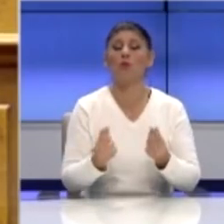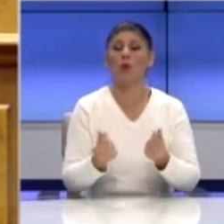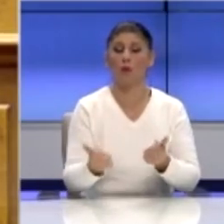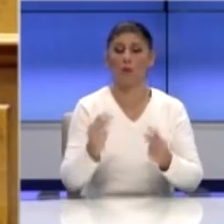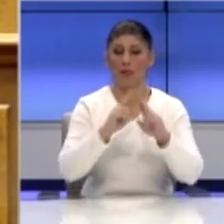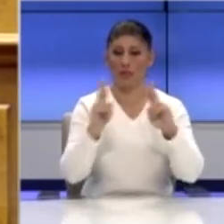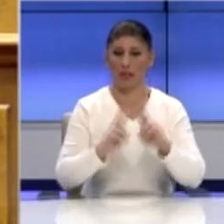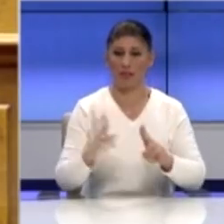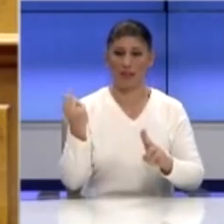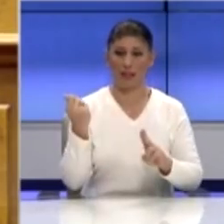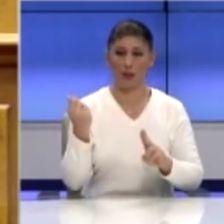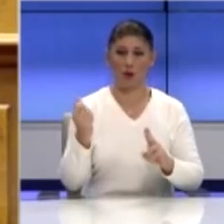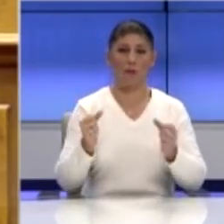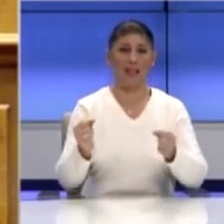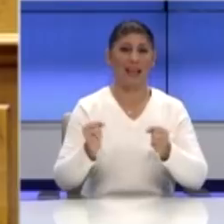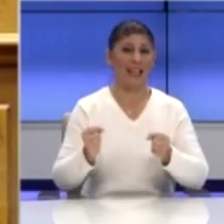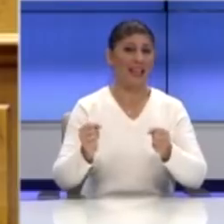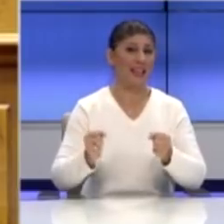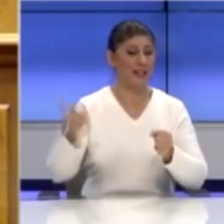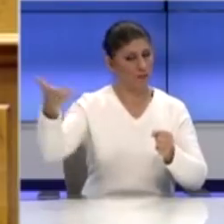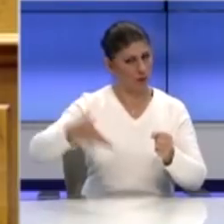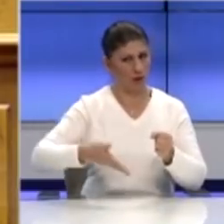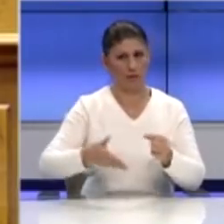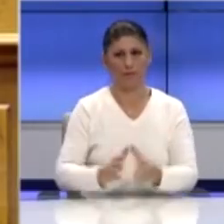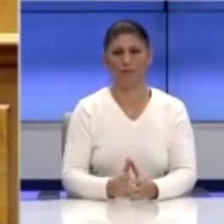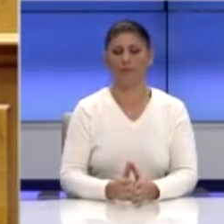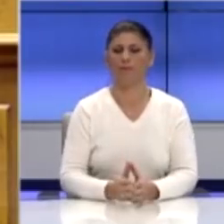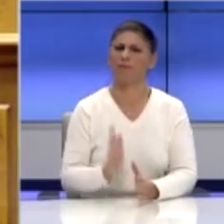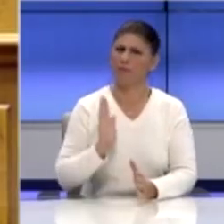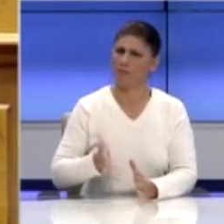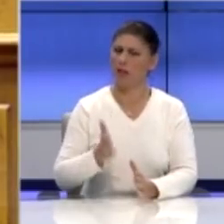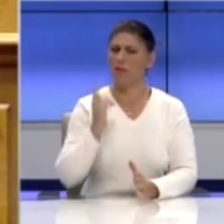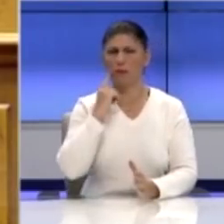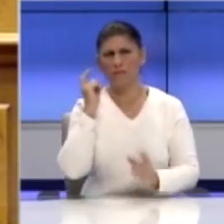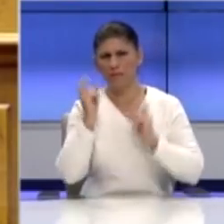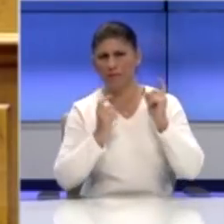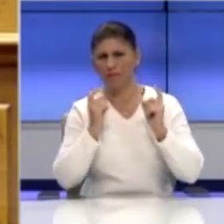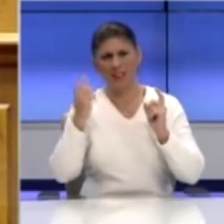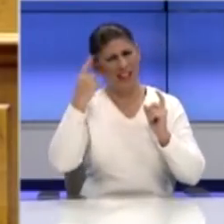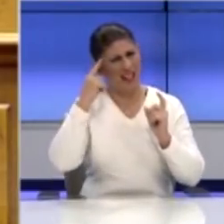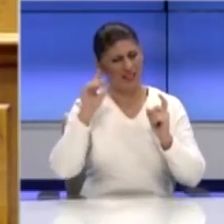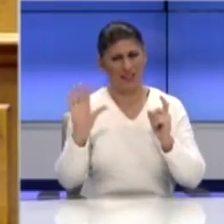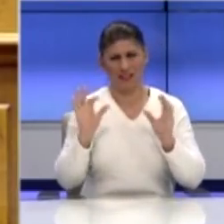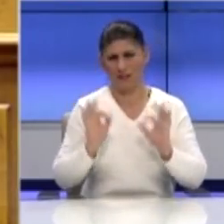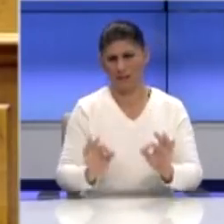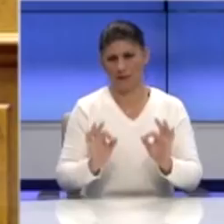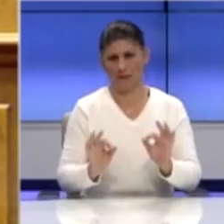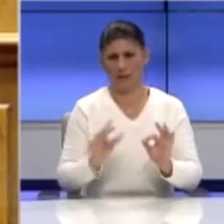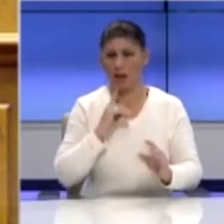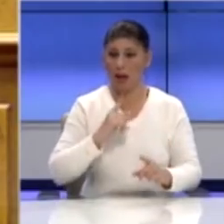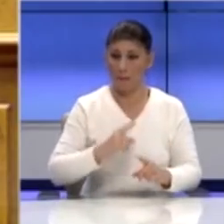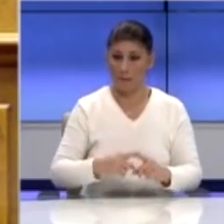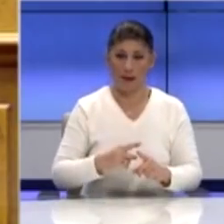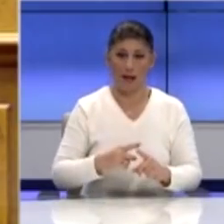διεθνείς οικονομικές κρίσεις που έρχονται. Θα μπορούσε κανείς να υποθέσει ότι δεν ξέρατε την κατάσταση, ότι